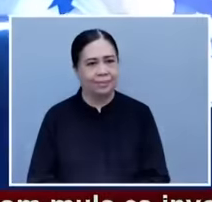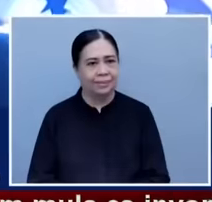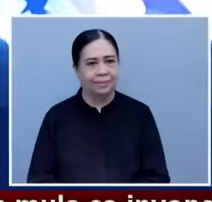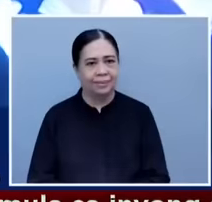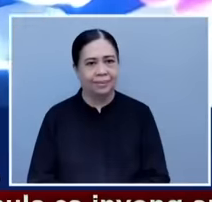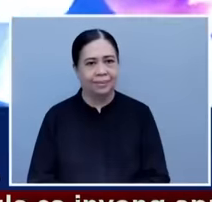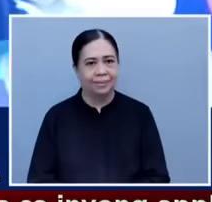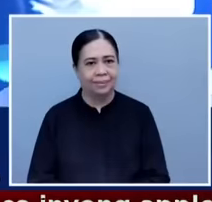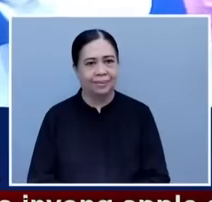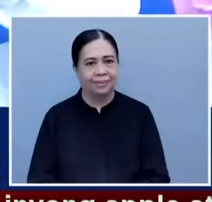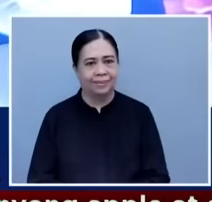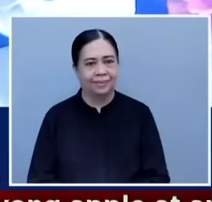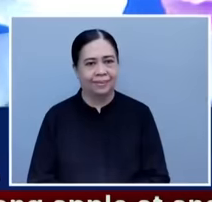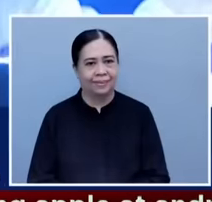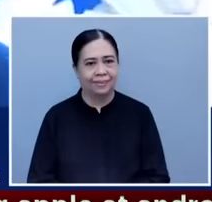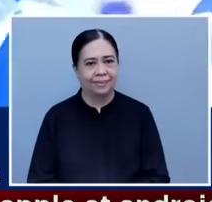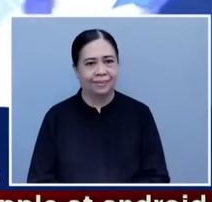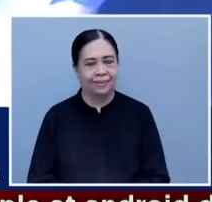Dimples Romana!